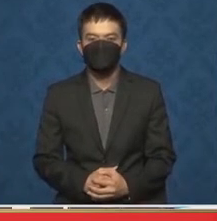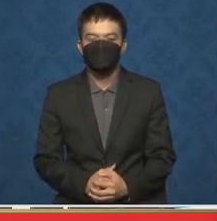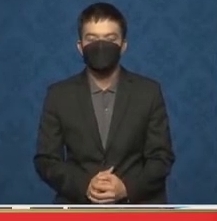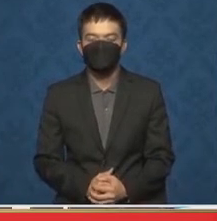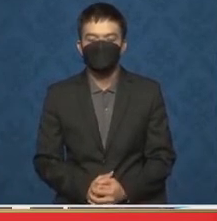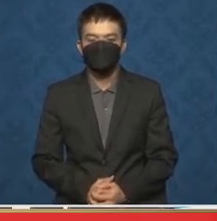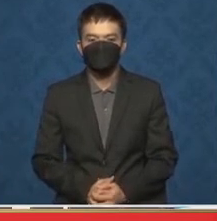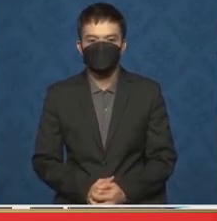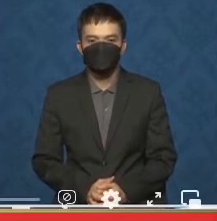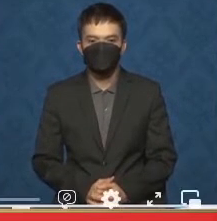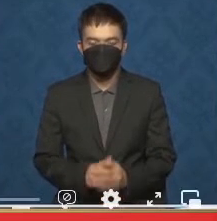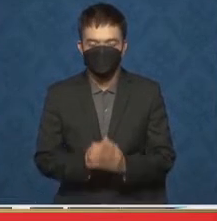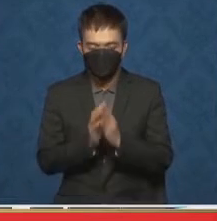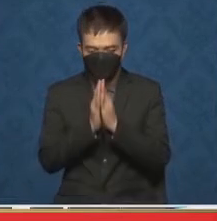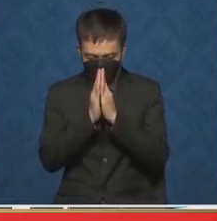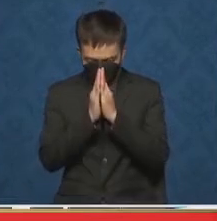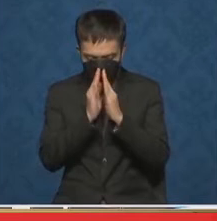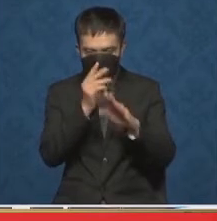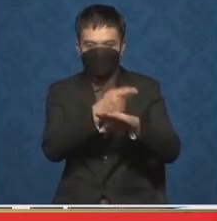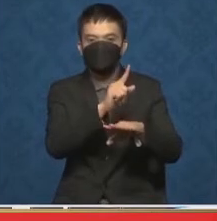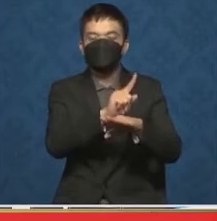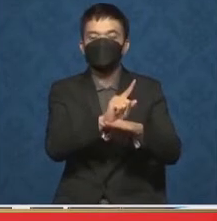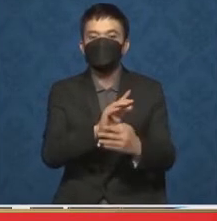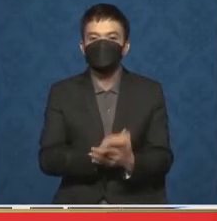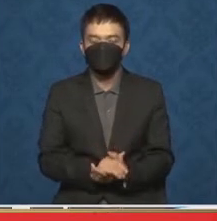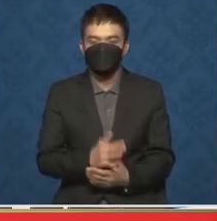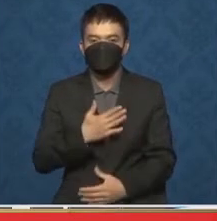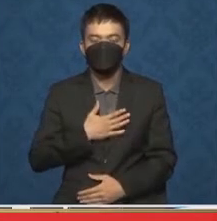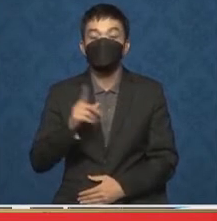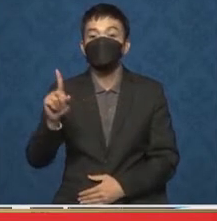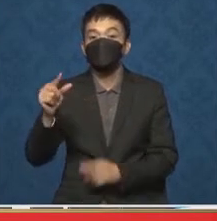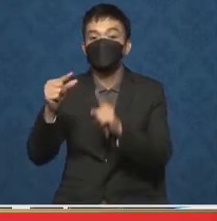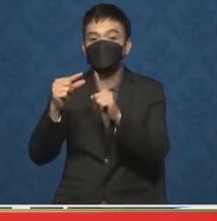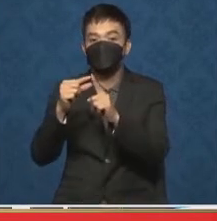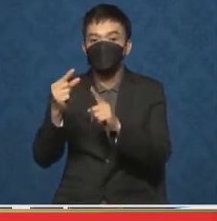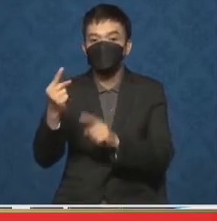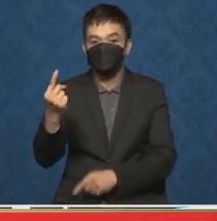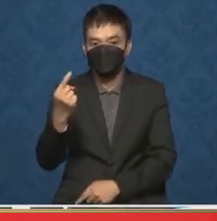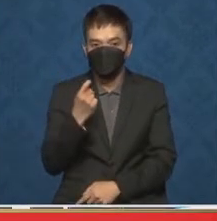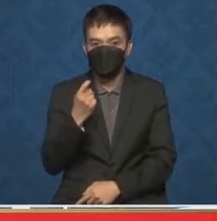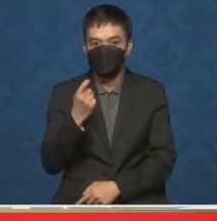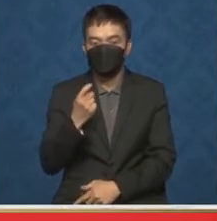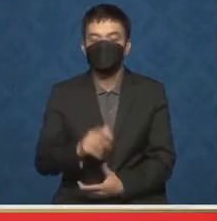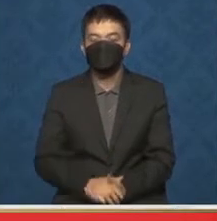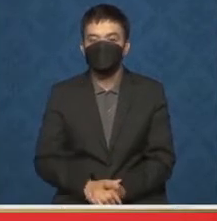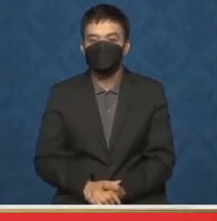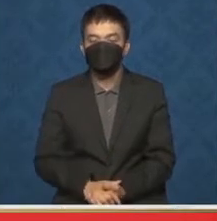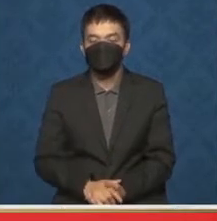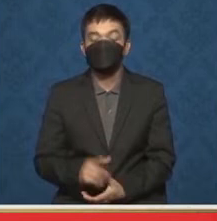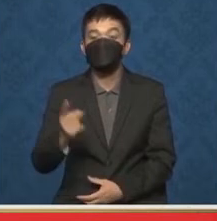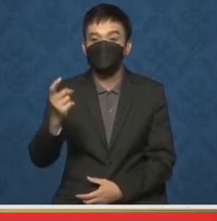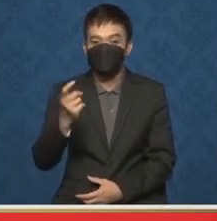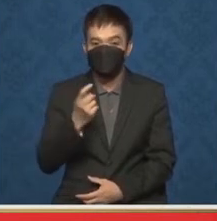ประทานสภาพที่ก็รบคำถามที่นำเสนอ